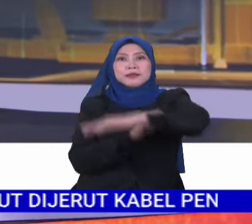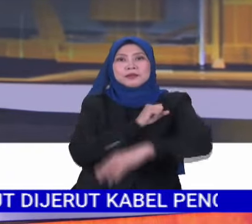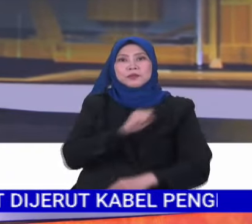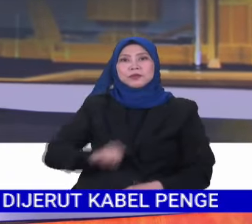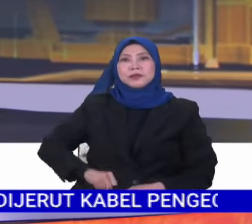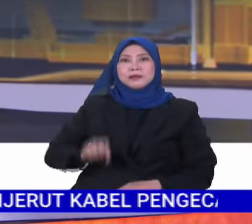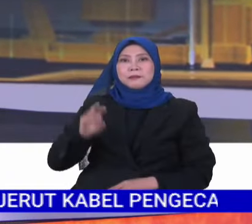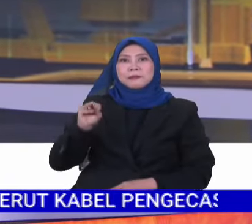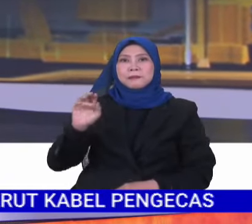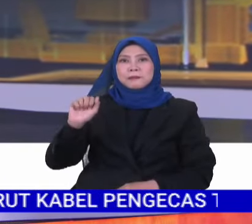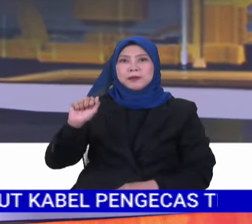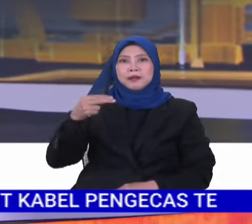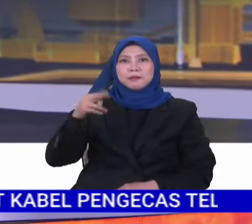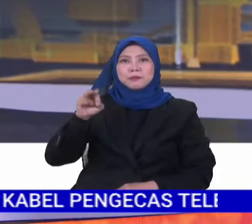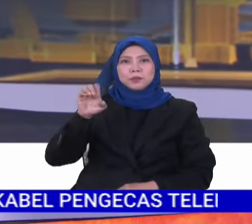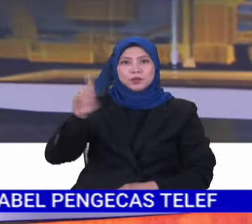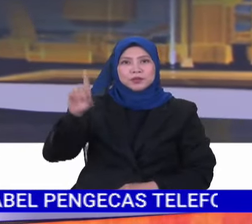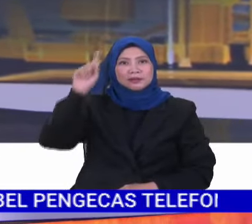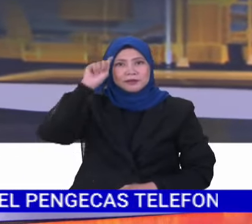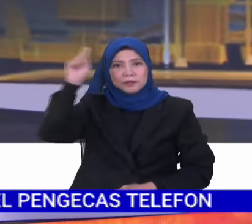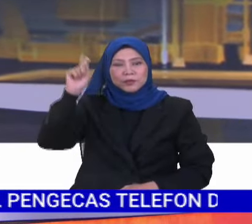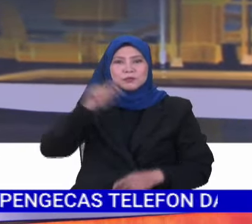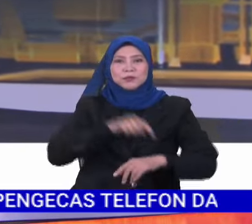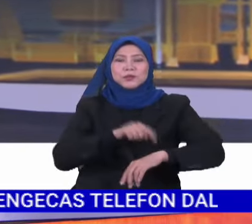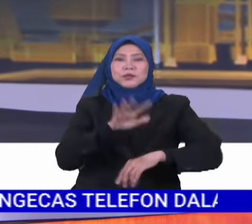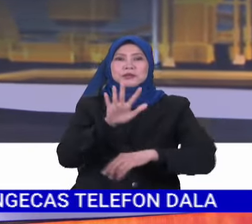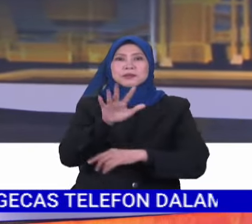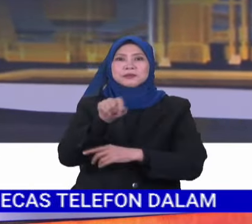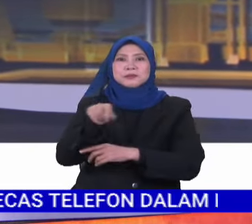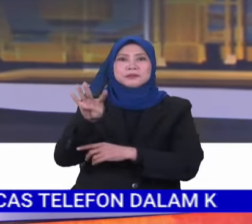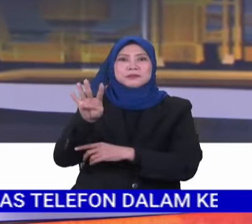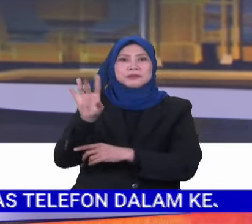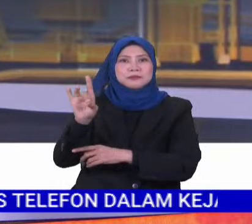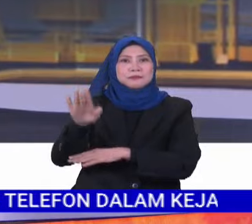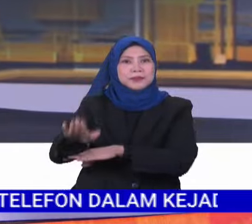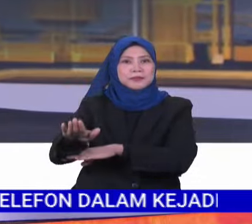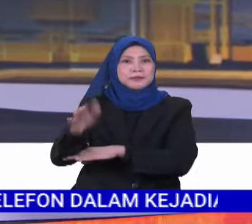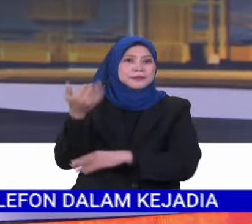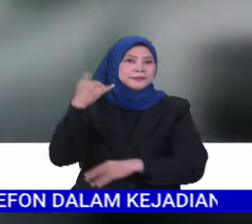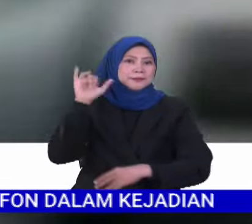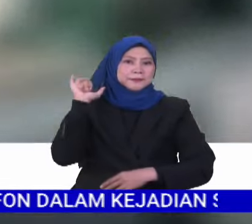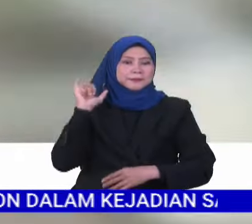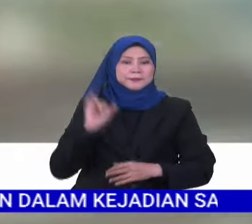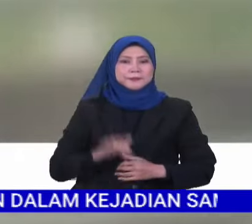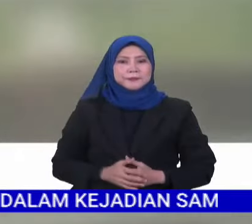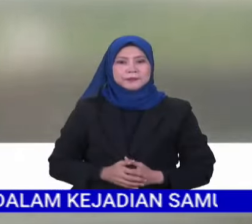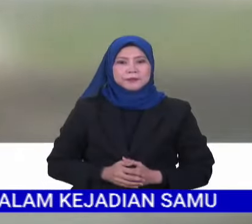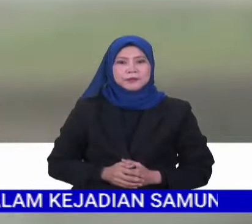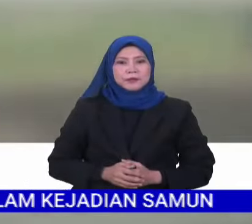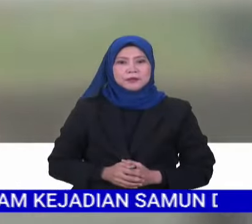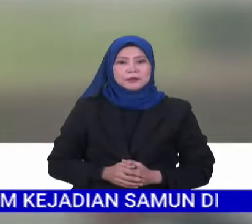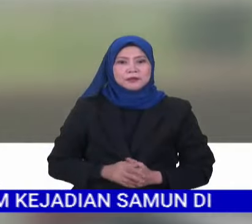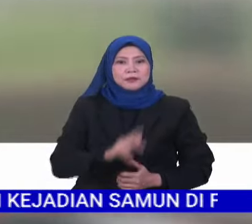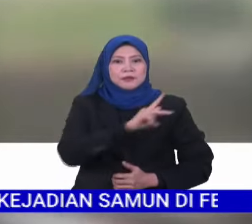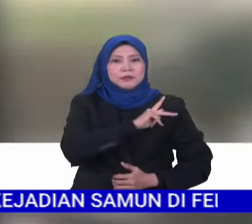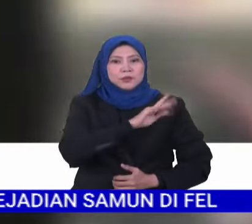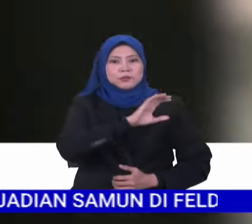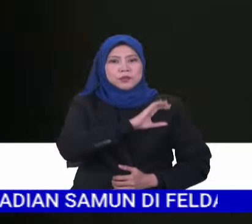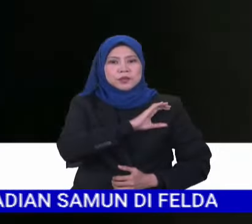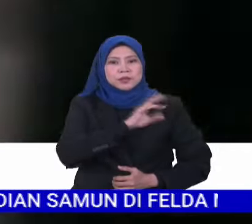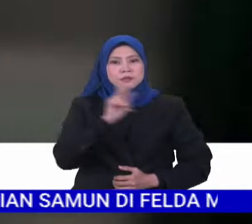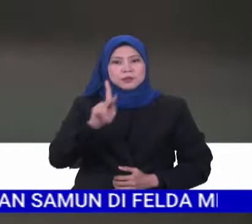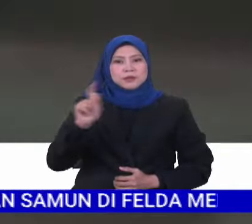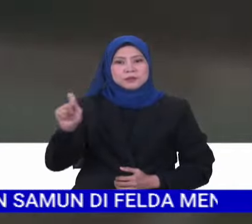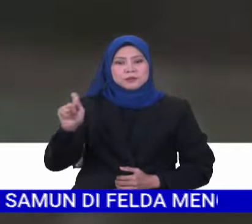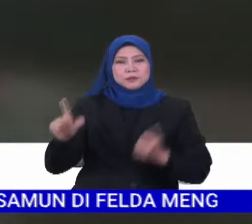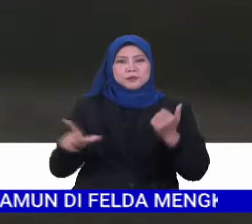Sultan Mahmud Polytron kado itu pada pukul 5408 petang semalam menurut kenyataan ke toples daerah